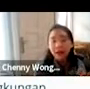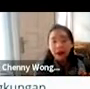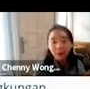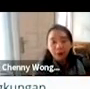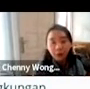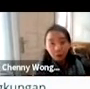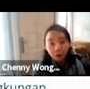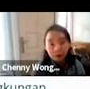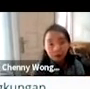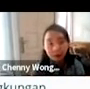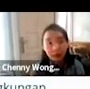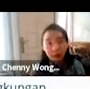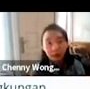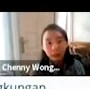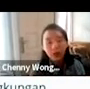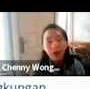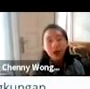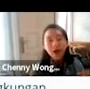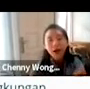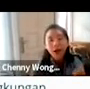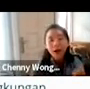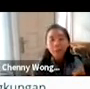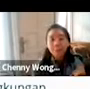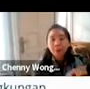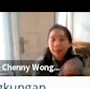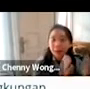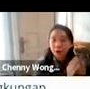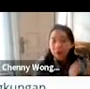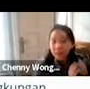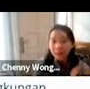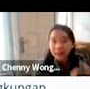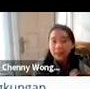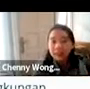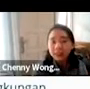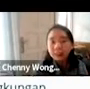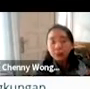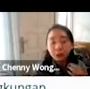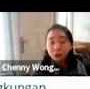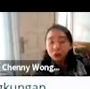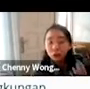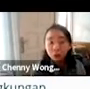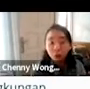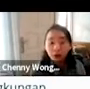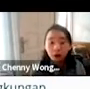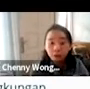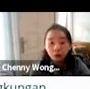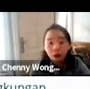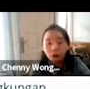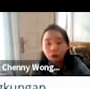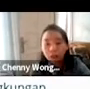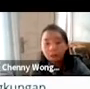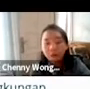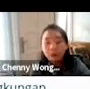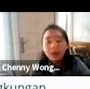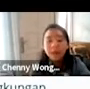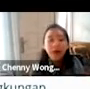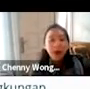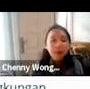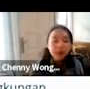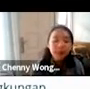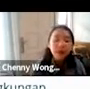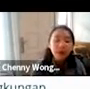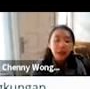betul tidak ada karbon yang dikeluarkan sama sekali itu karena memberikan informasi yang setengah-setengah saja itu juga merupakan bentuk dan warna